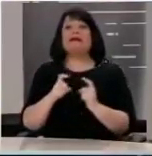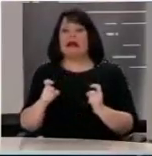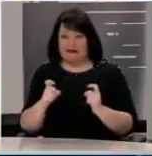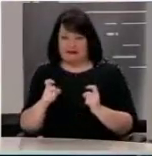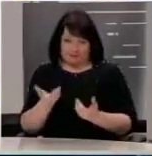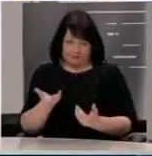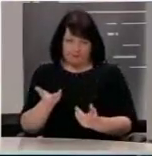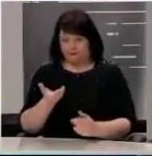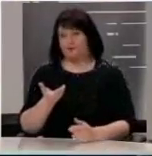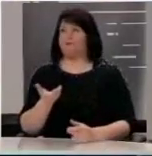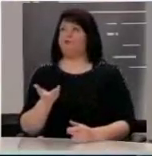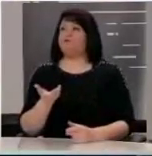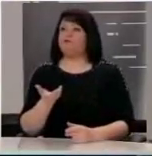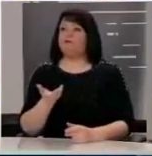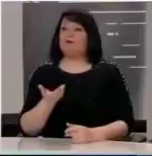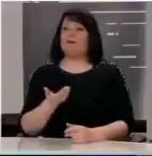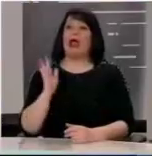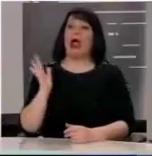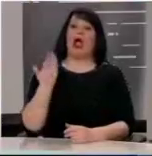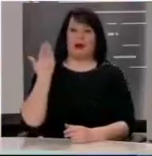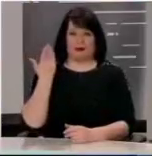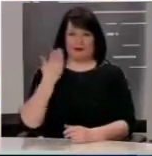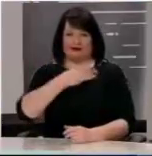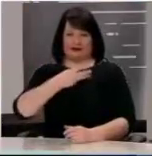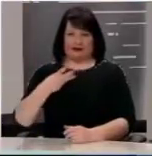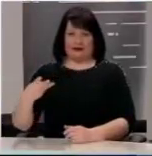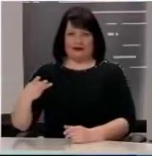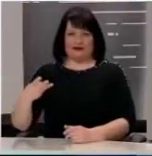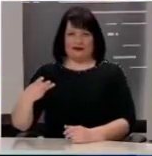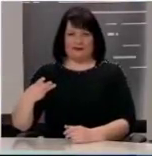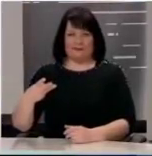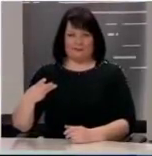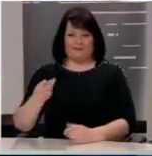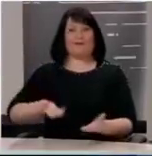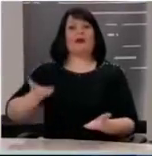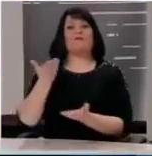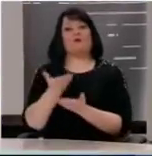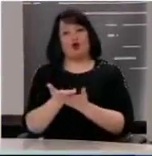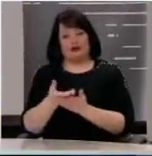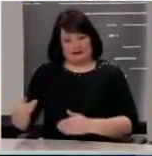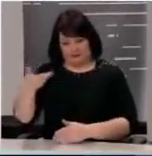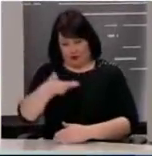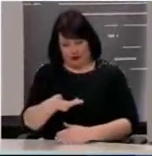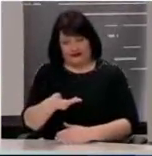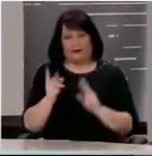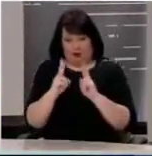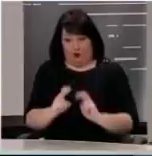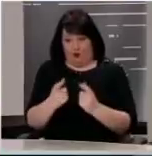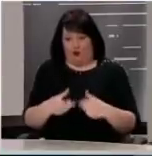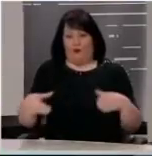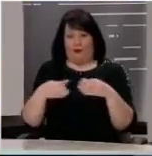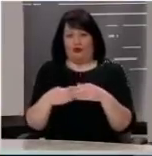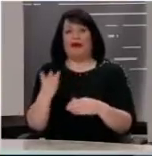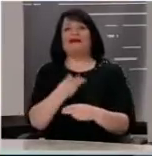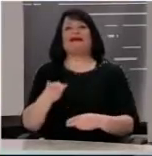Λέτε, αν ο ΣΥΡΙΖΑ φέρνουμε εμείς την πρόταση για προανακριτική επιτροπή για τους